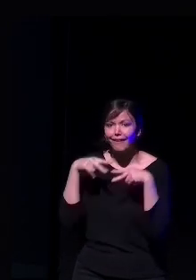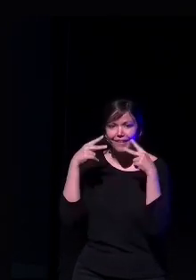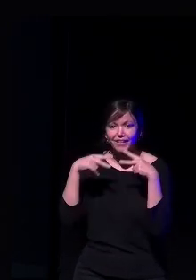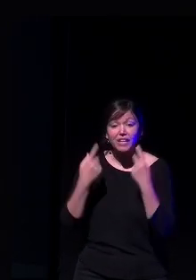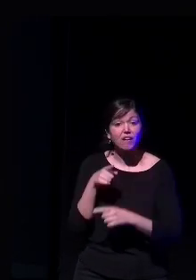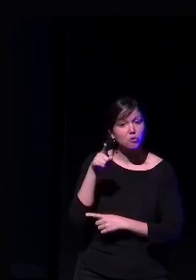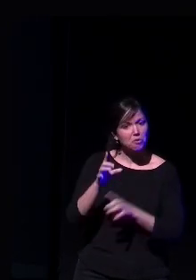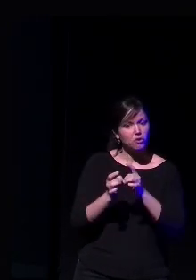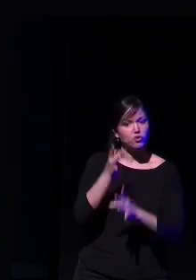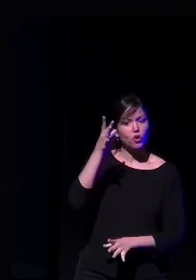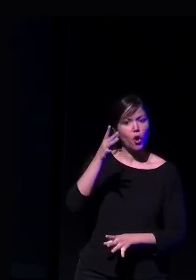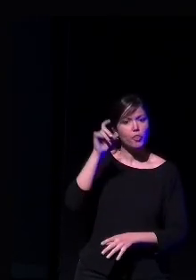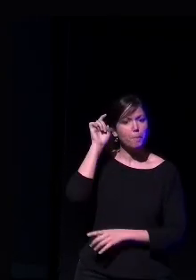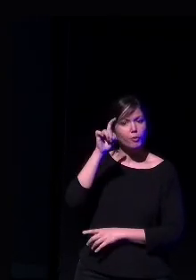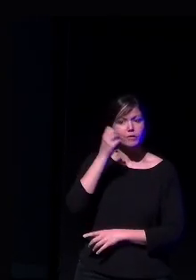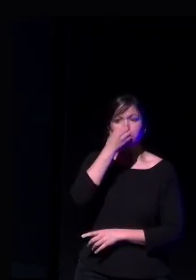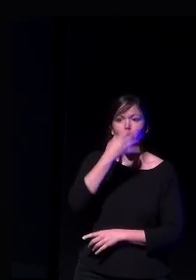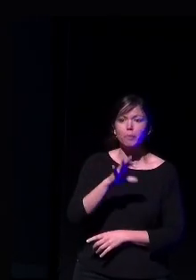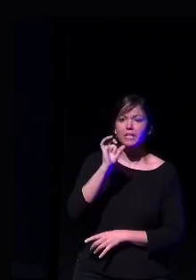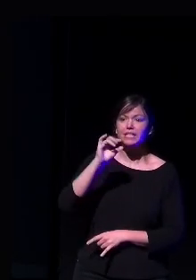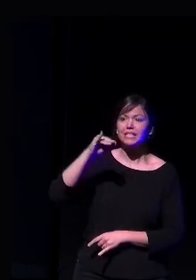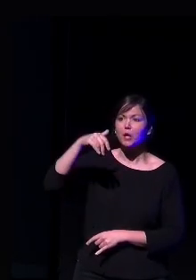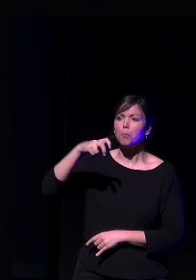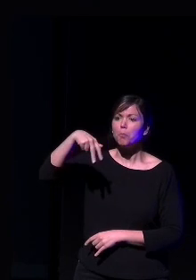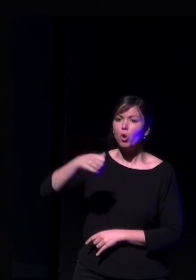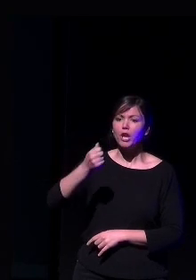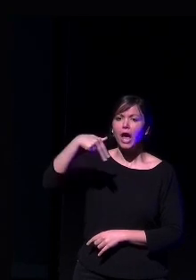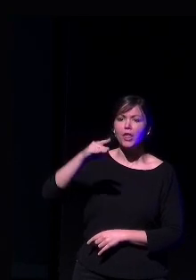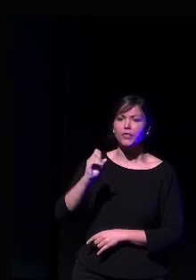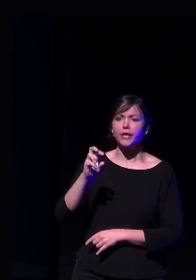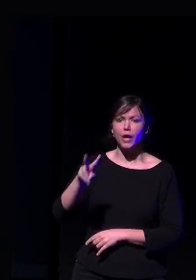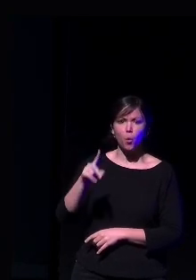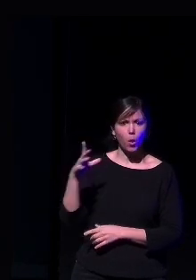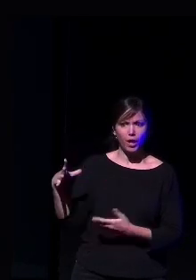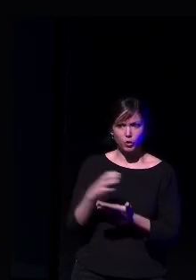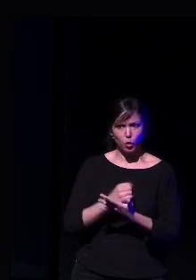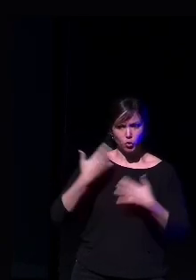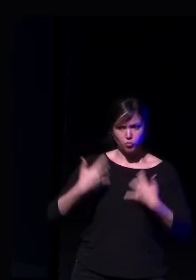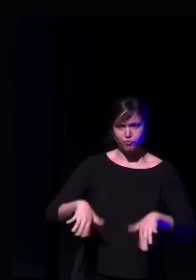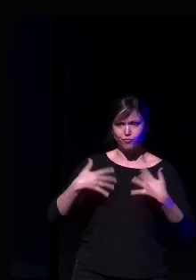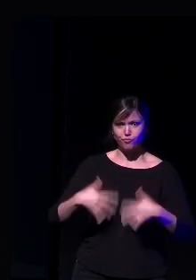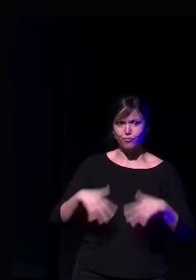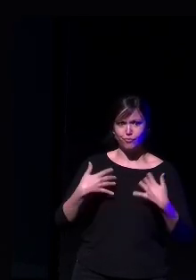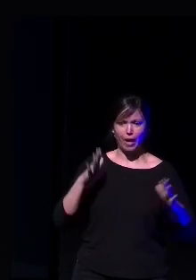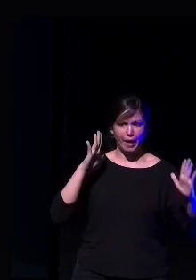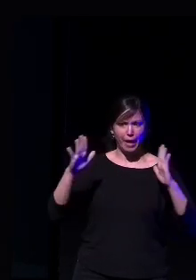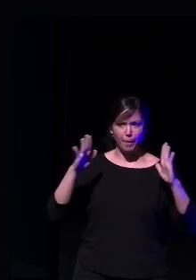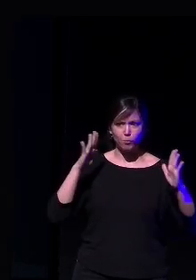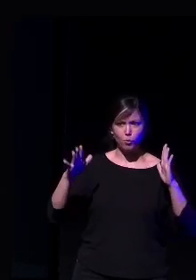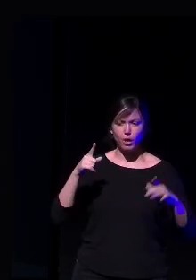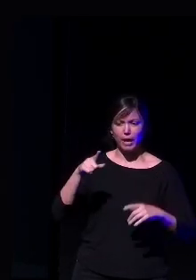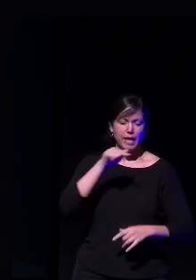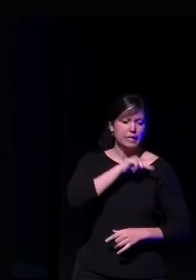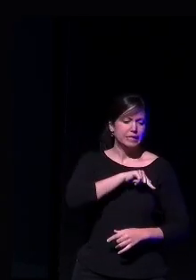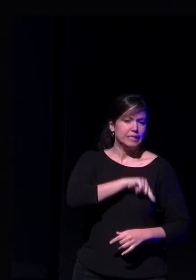Allà vaig tenir la sort de tenir un gran professor que es deia senyor Andreu. El senyor Andreu ens va marcar molt a tots, aquesta generació, aquella gent que sentia